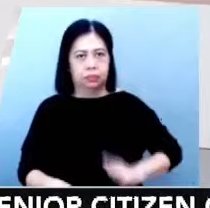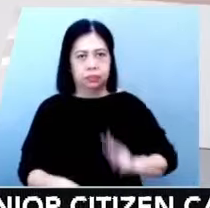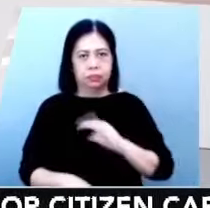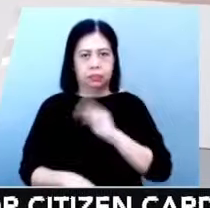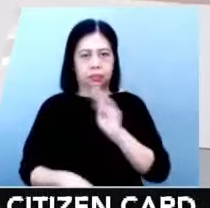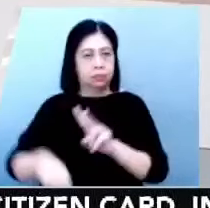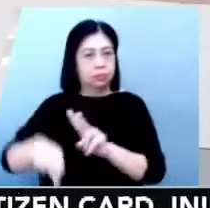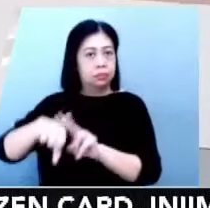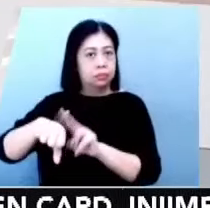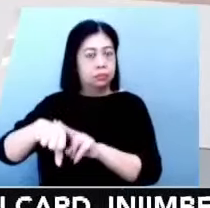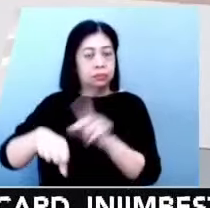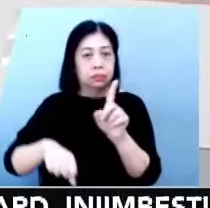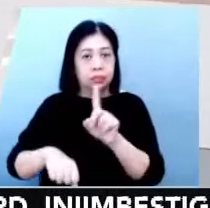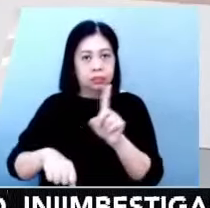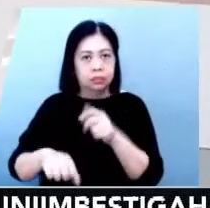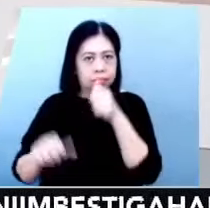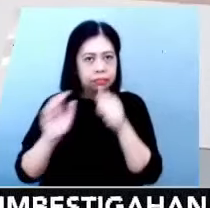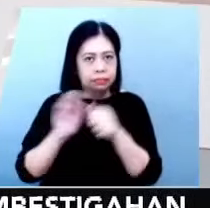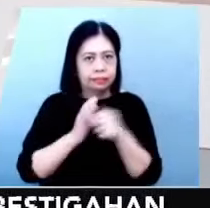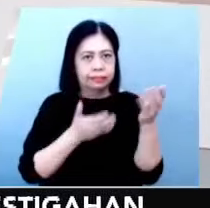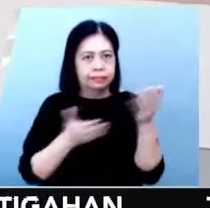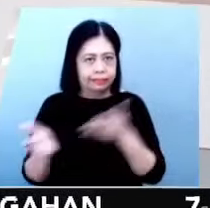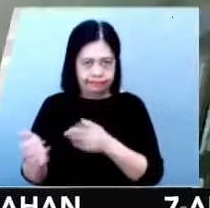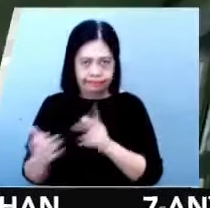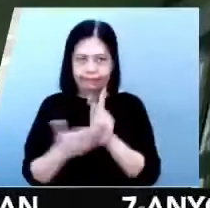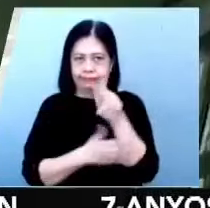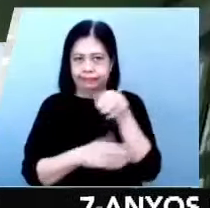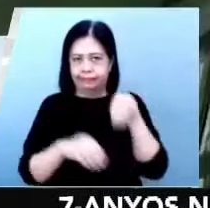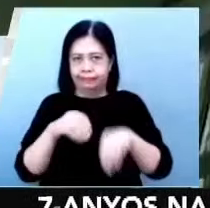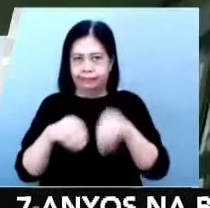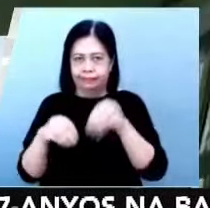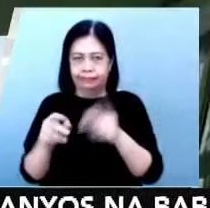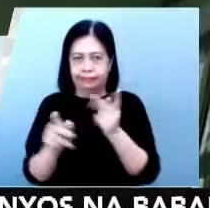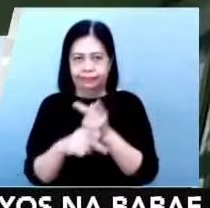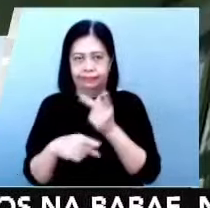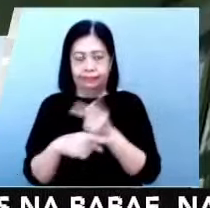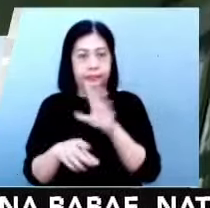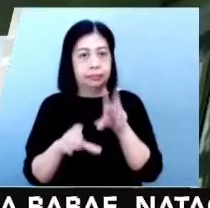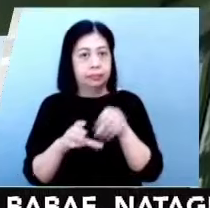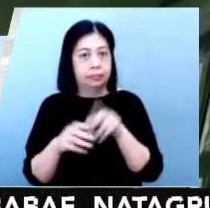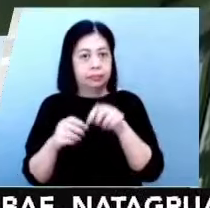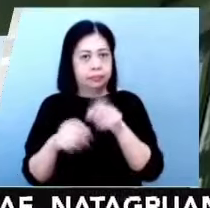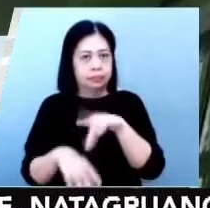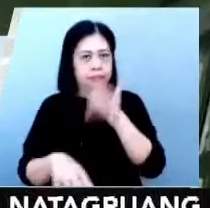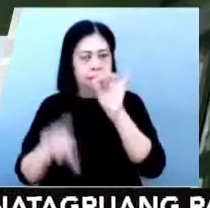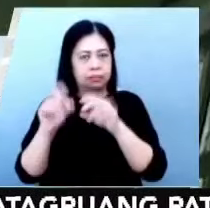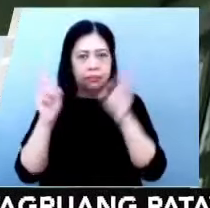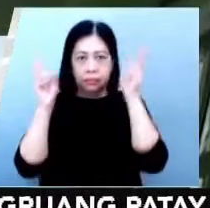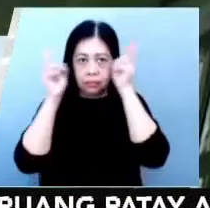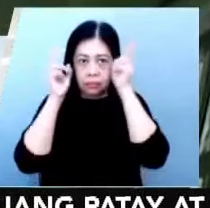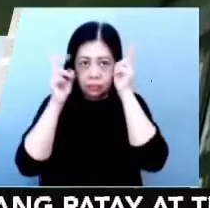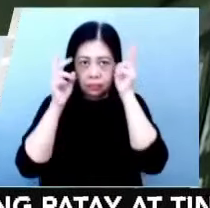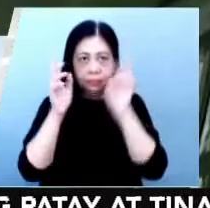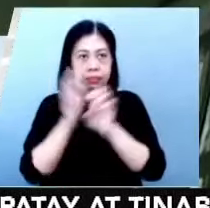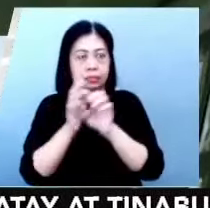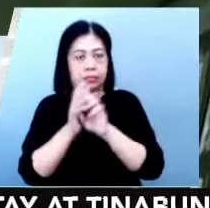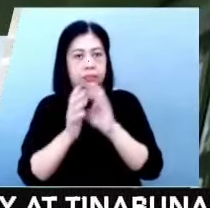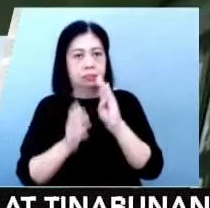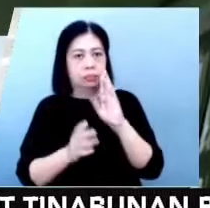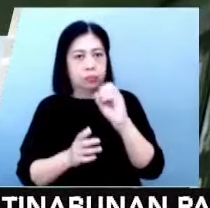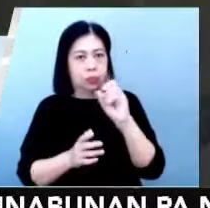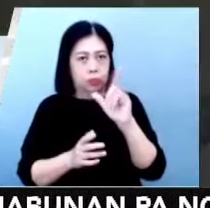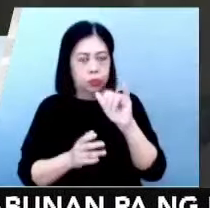pinag-iimbakan ng smuggled agricultural products. Kasama sa mga nadiskubre ang mga gulay tulad ng broccoli, celery at